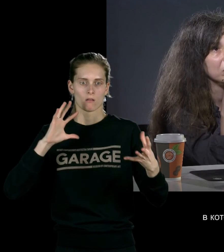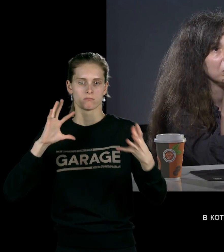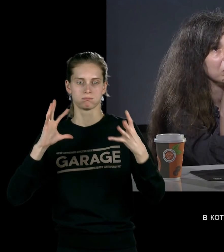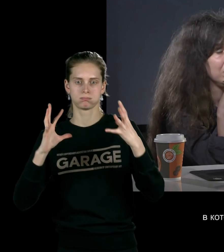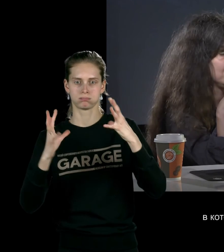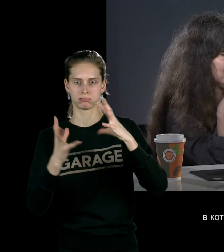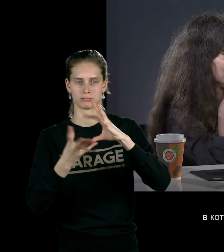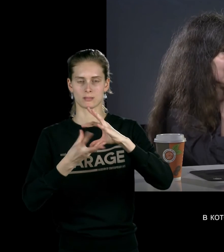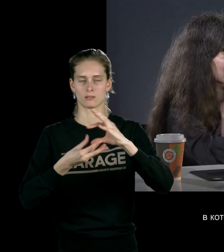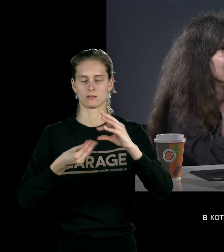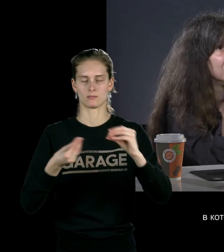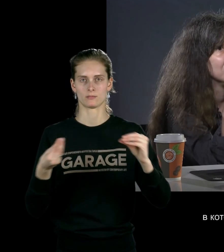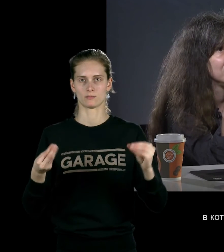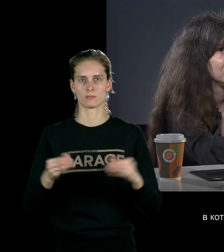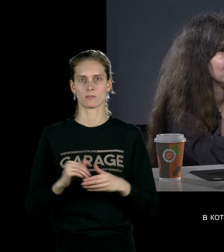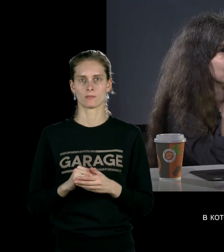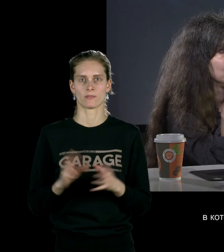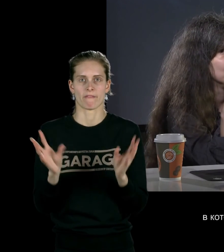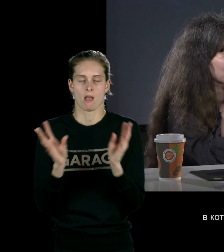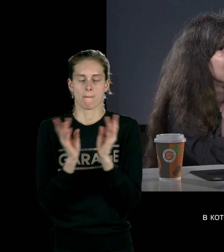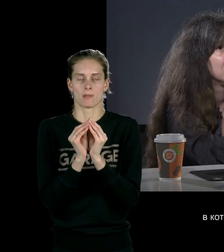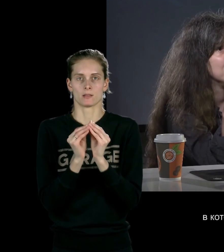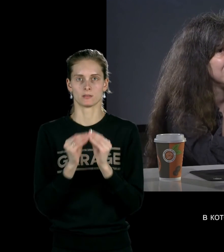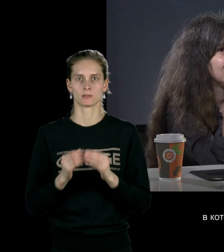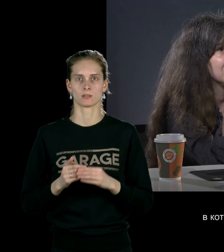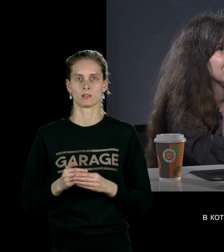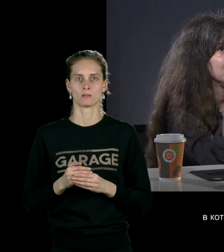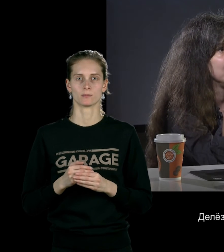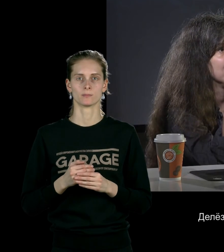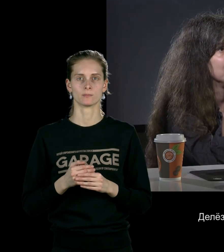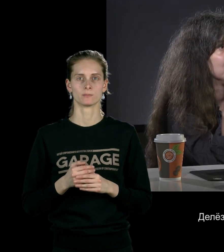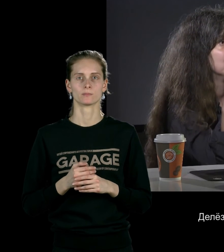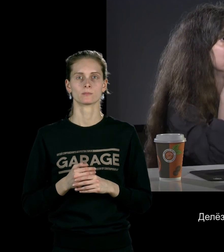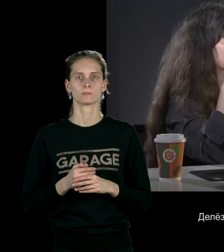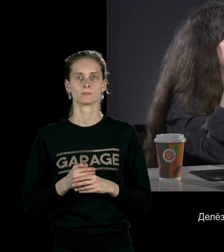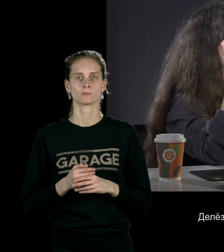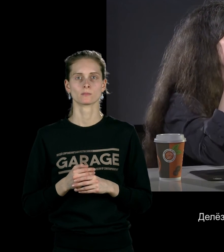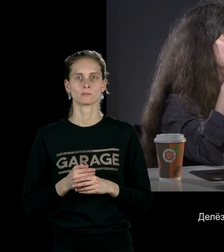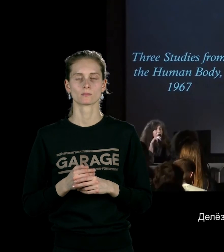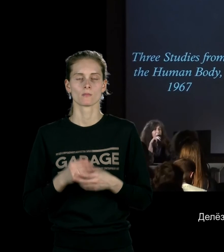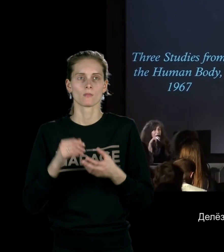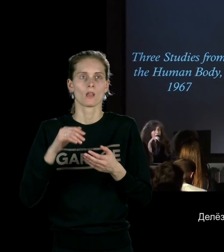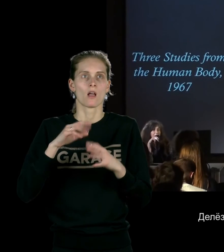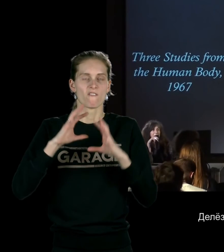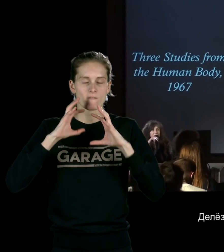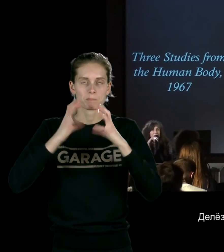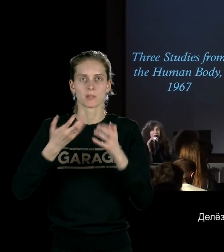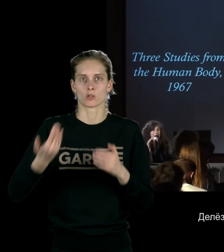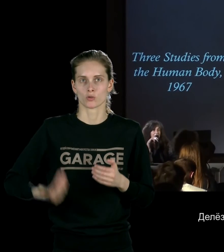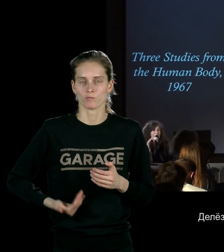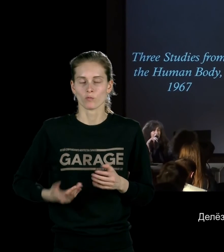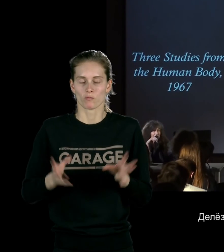этом моменте предельной интенсивности своего со-бытия одновременного присутствия в мире. Вот такая